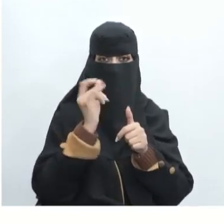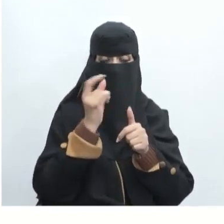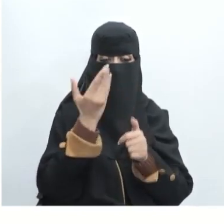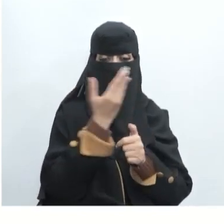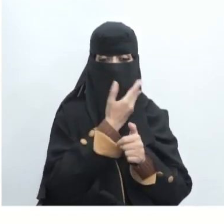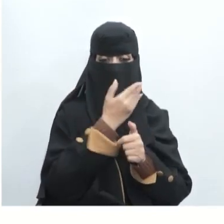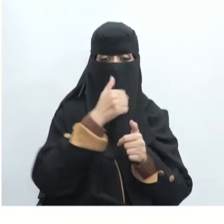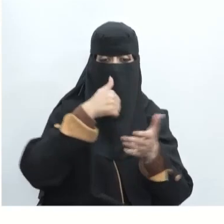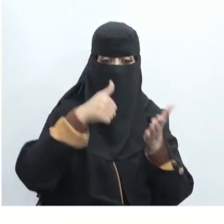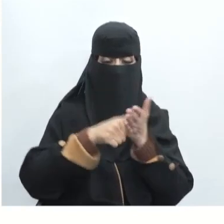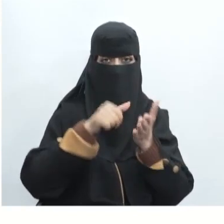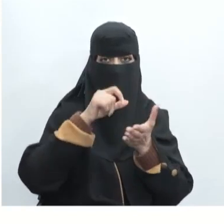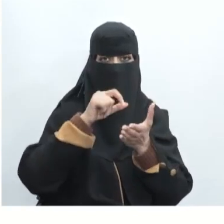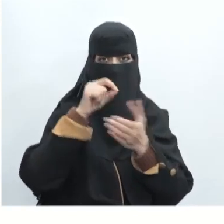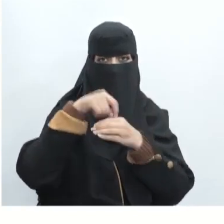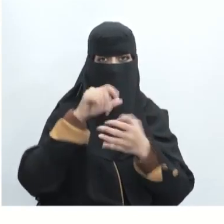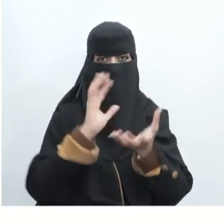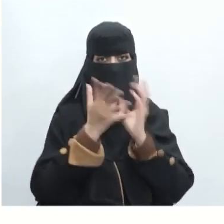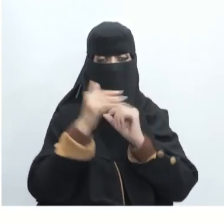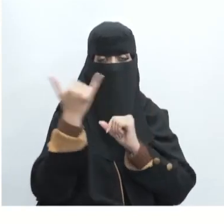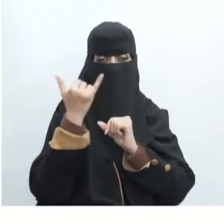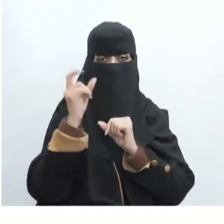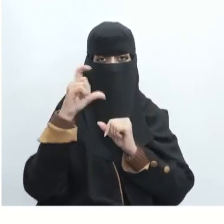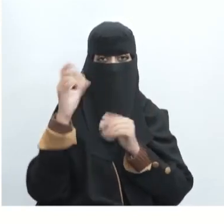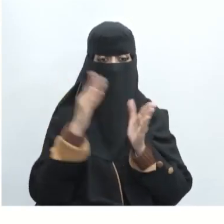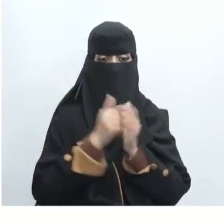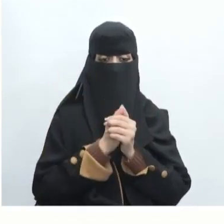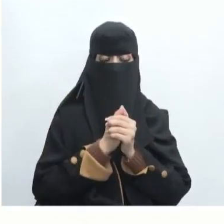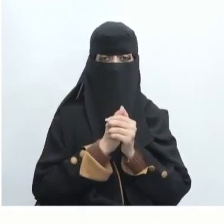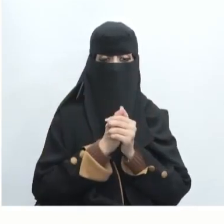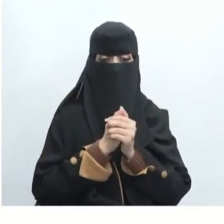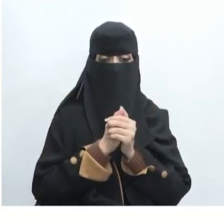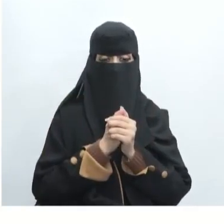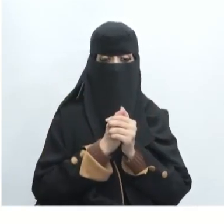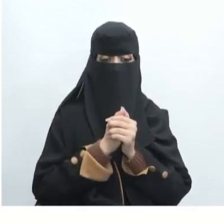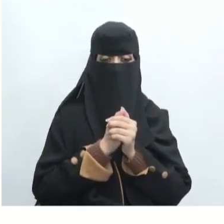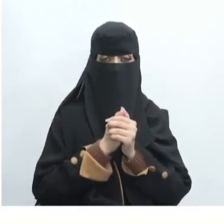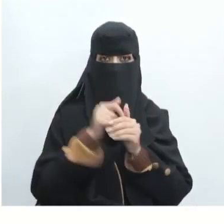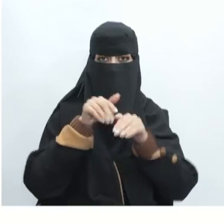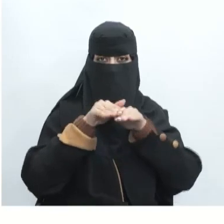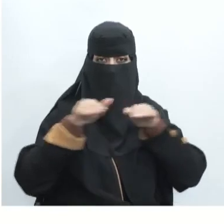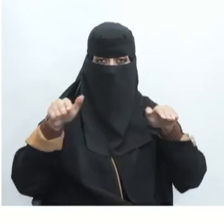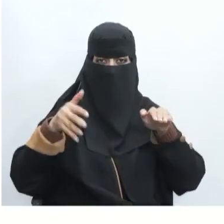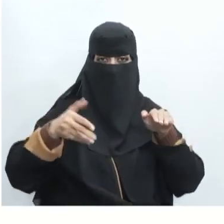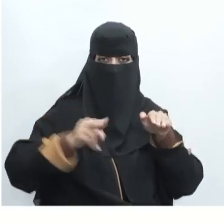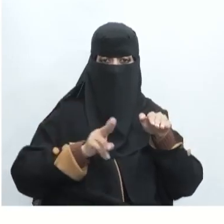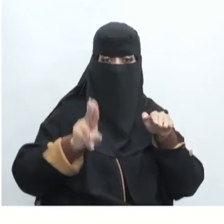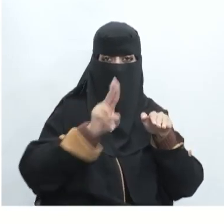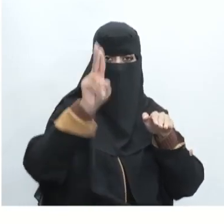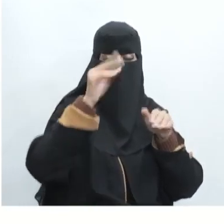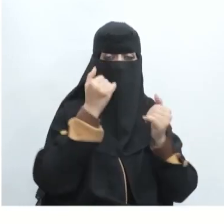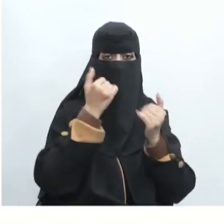تنتج عن الاميه في العالم العربي والاسلامي وممتازين ركود التنميه اي لا تكون